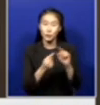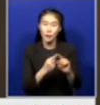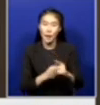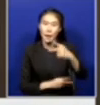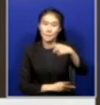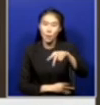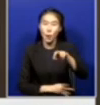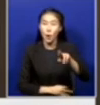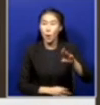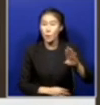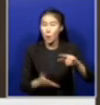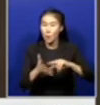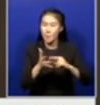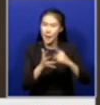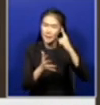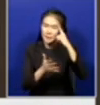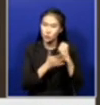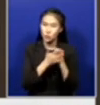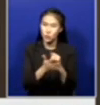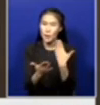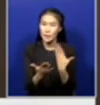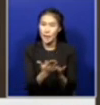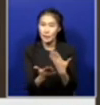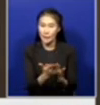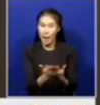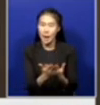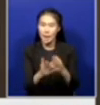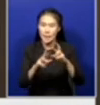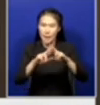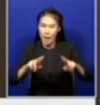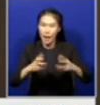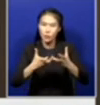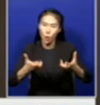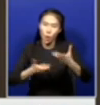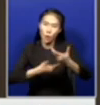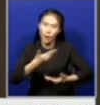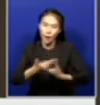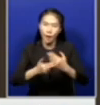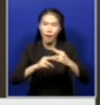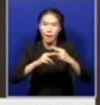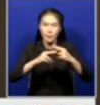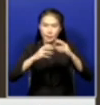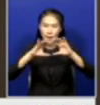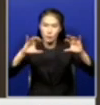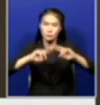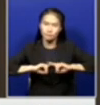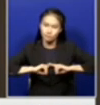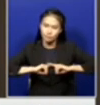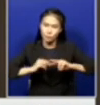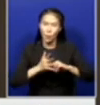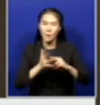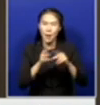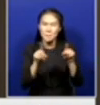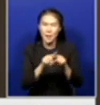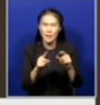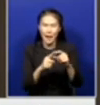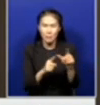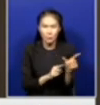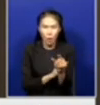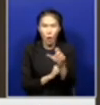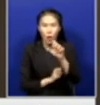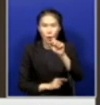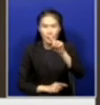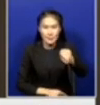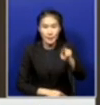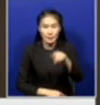การให้ความช่วยเหลือการเงินแก่ผู้ประกอบวิสาหกิจหรือเราเรียกกันสั้นๆว่า SME นั่